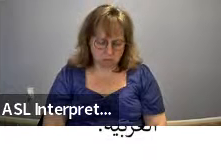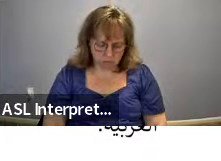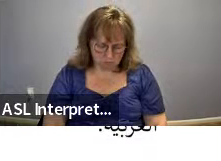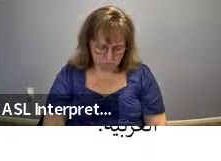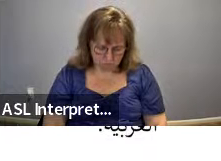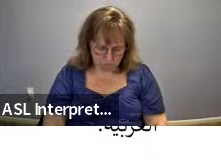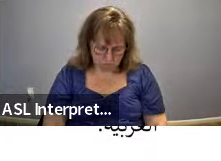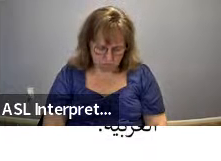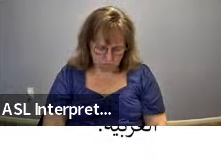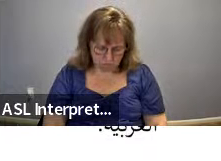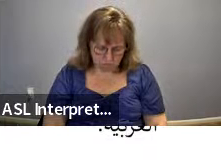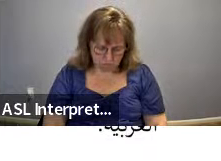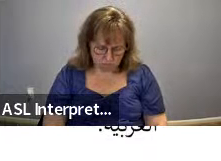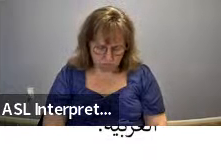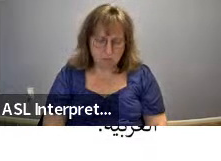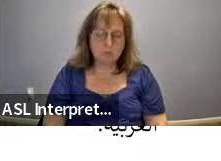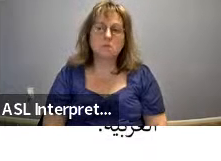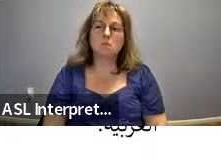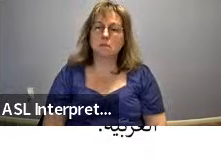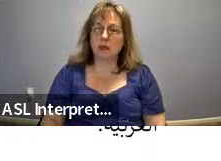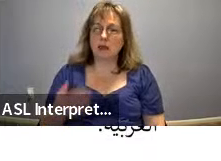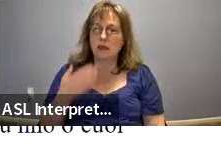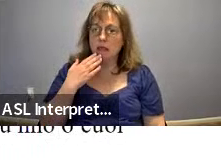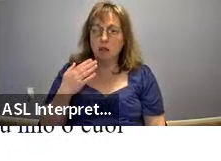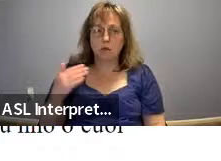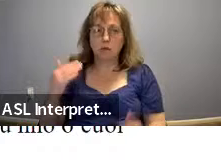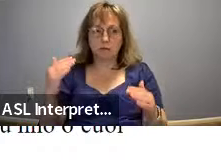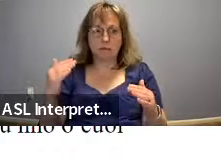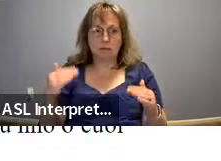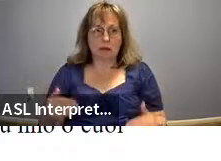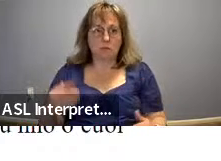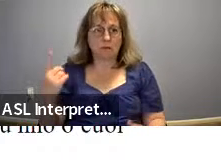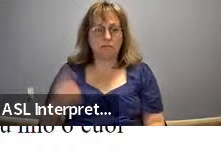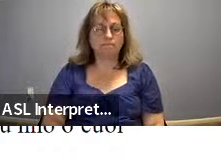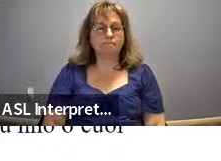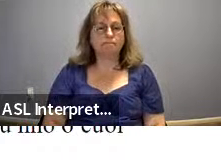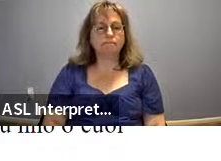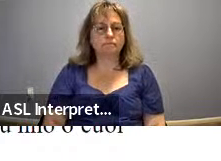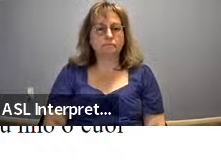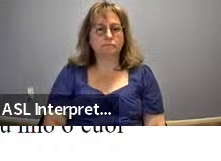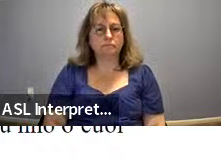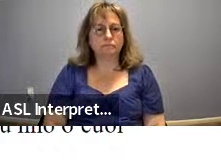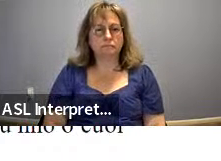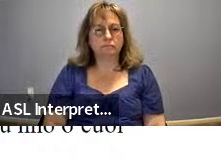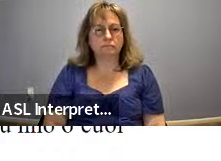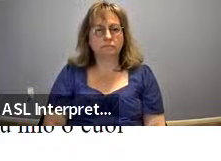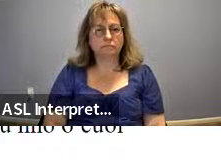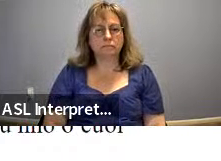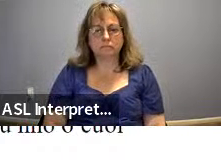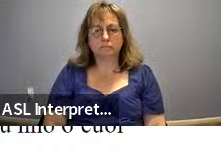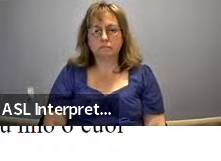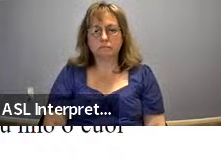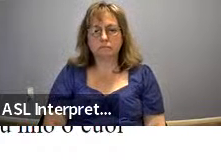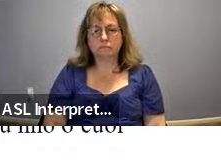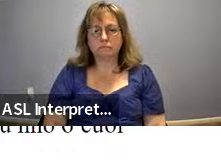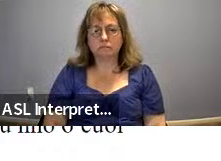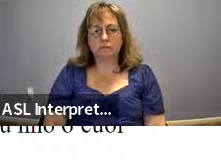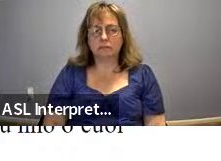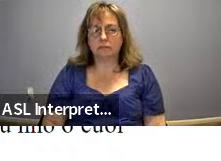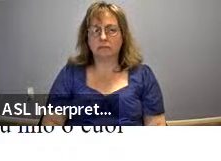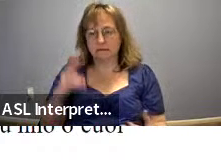አመሰግናለሁ። Thank you. And next slide, please. And then we'll go with Min for